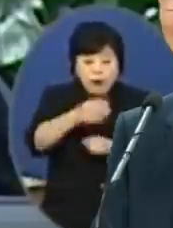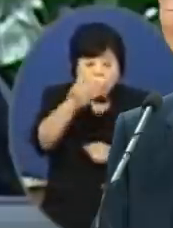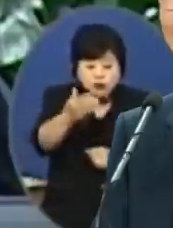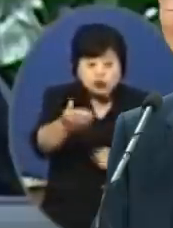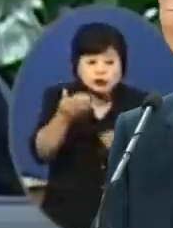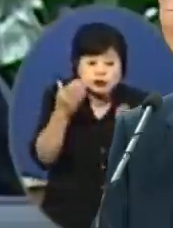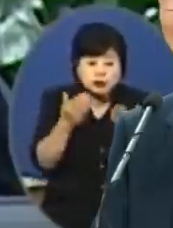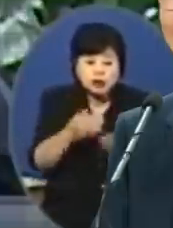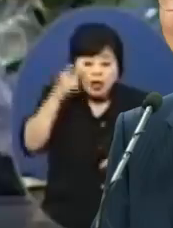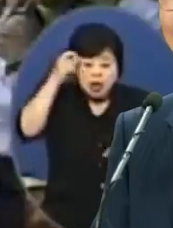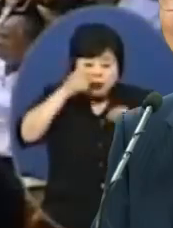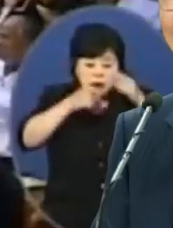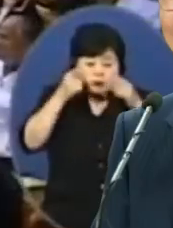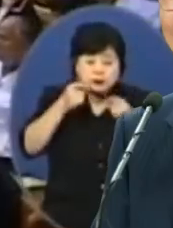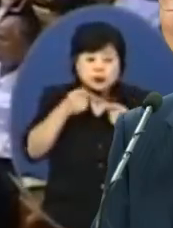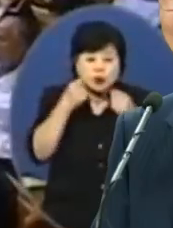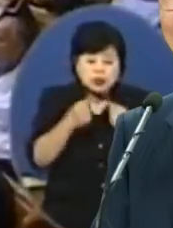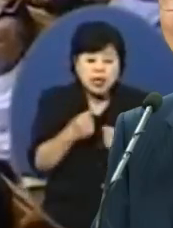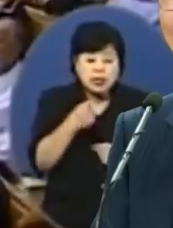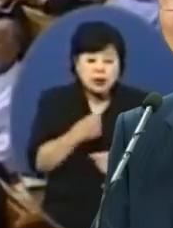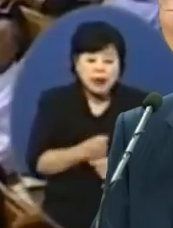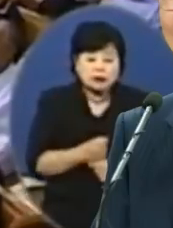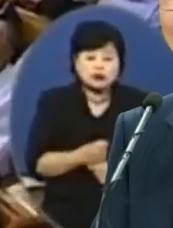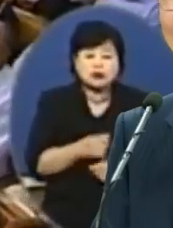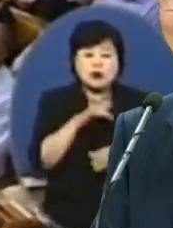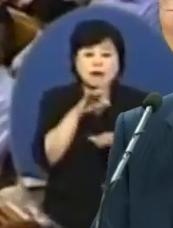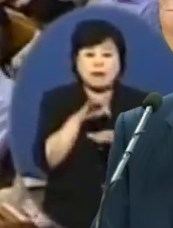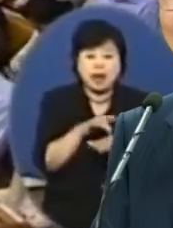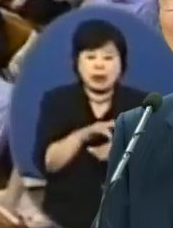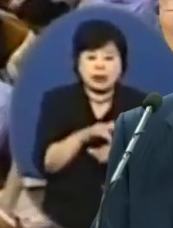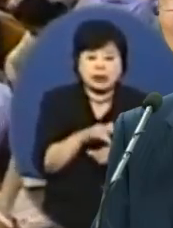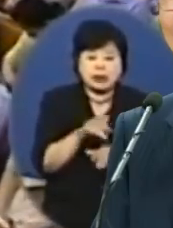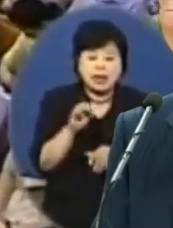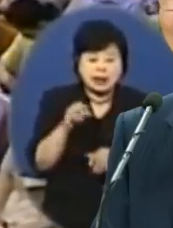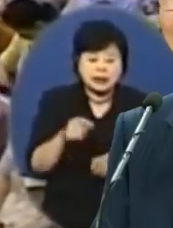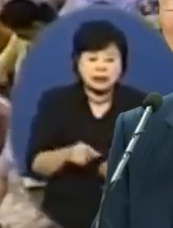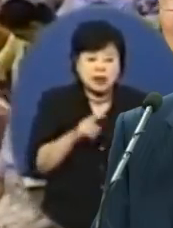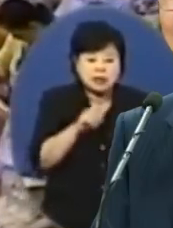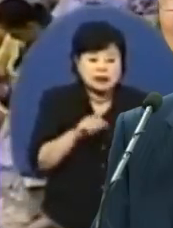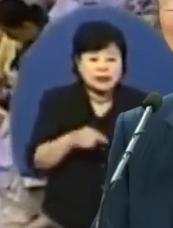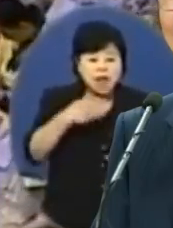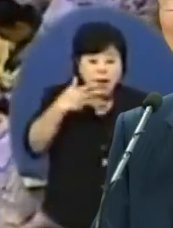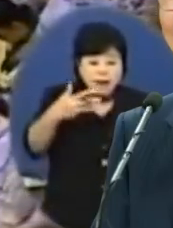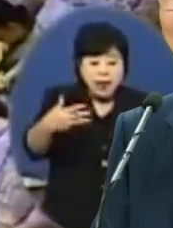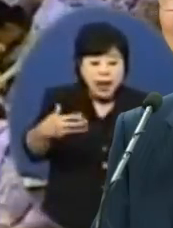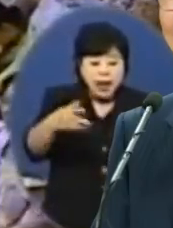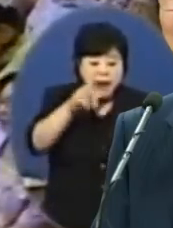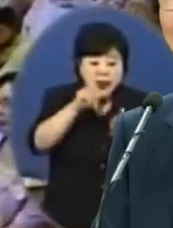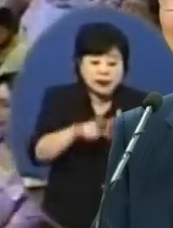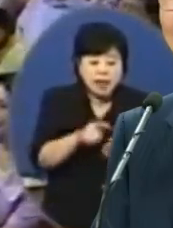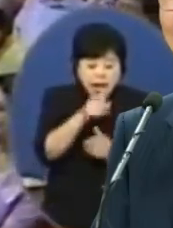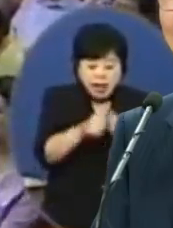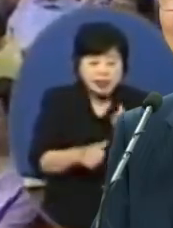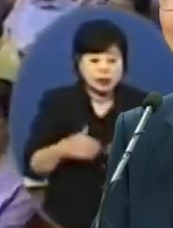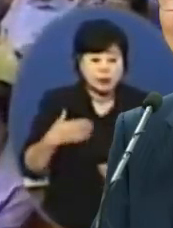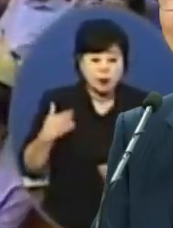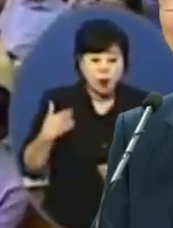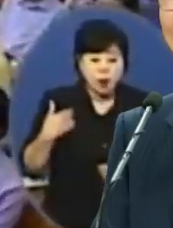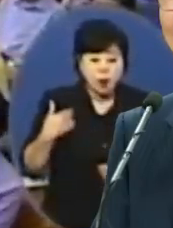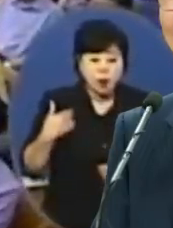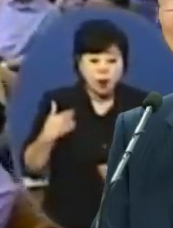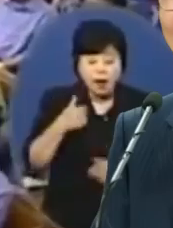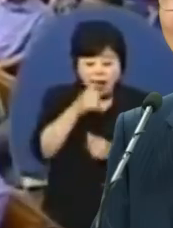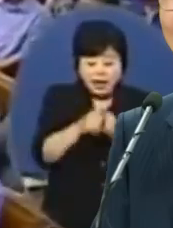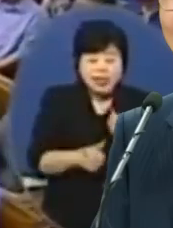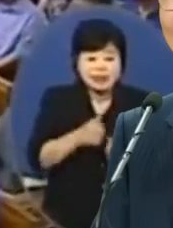일을 하여 슬픔으로 인생을 살게 만드는 것입니다. 갈라디아서 4장 8절에 너희가 그때에는 하나님을 알지 못하여